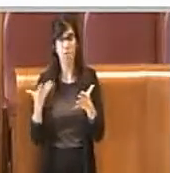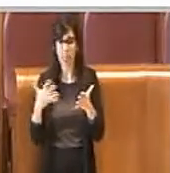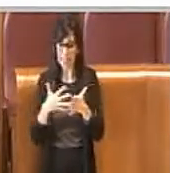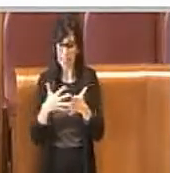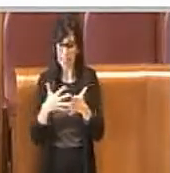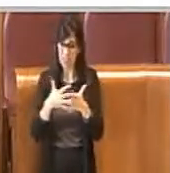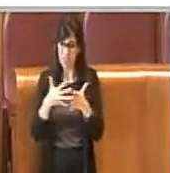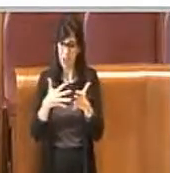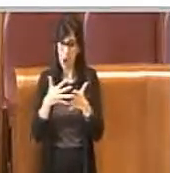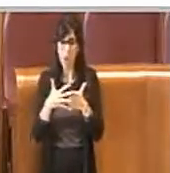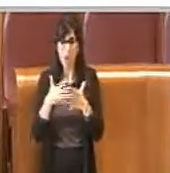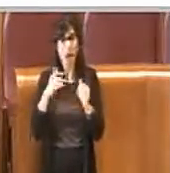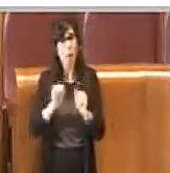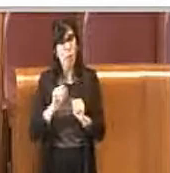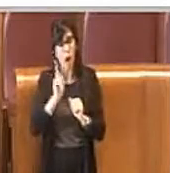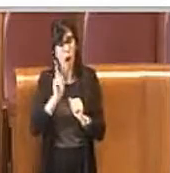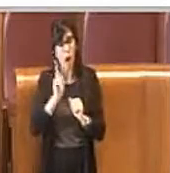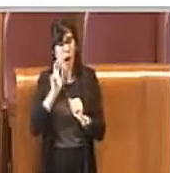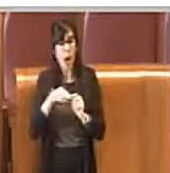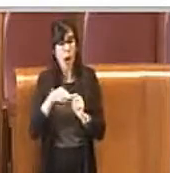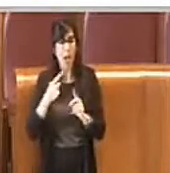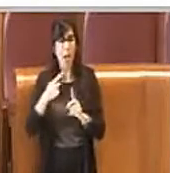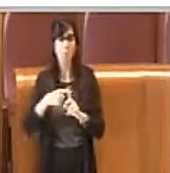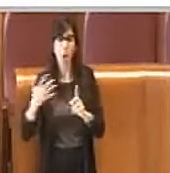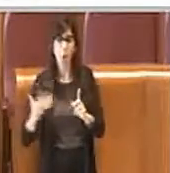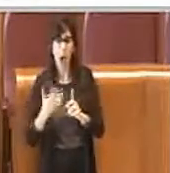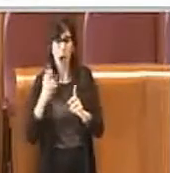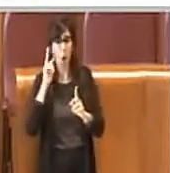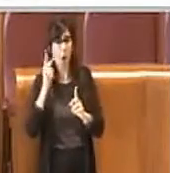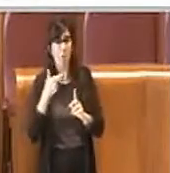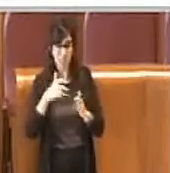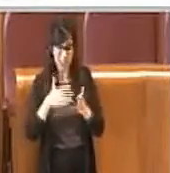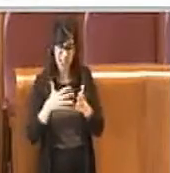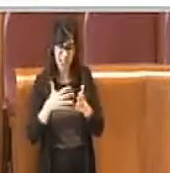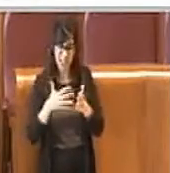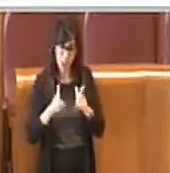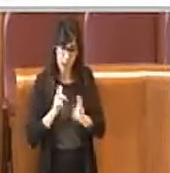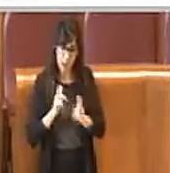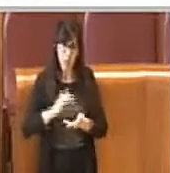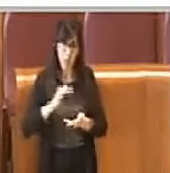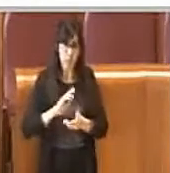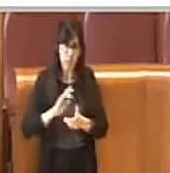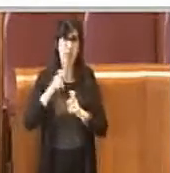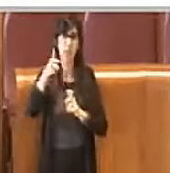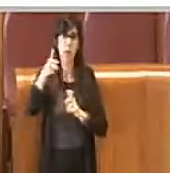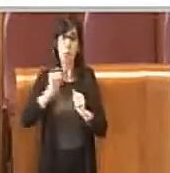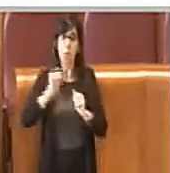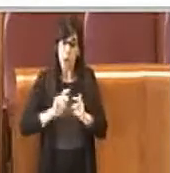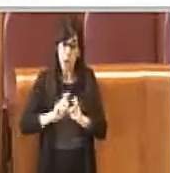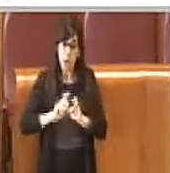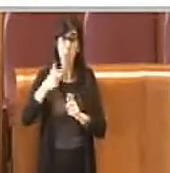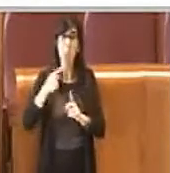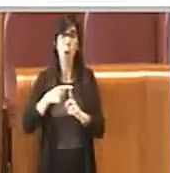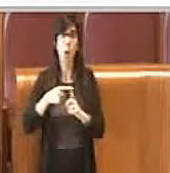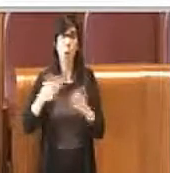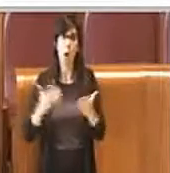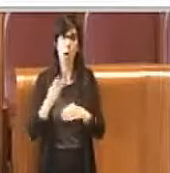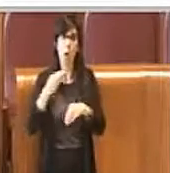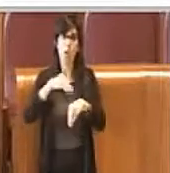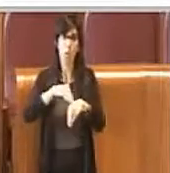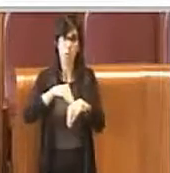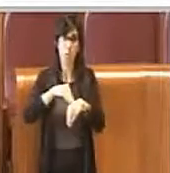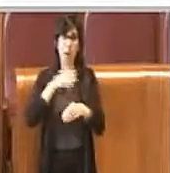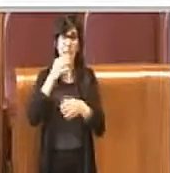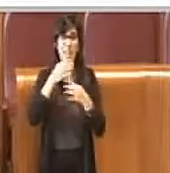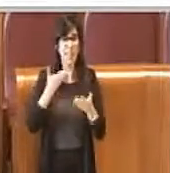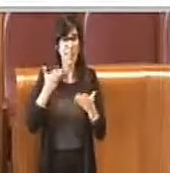anche una sua accezione positiva, perché vuol dire sviluppo e sviluppo positivo, e stiamo passando